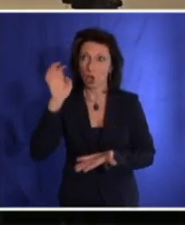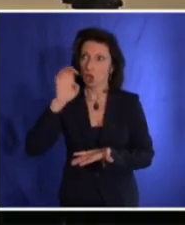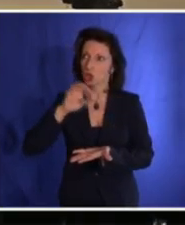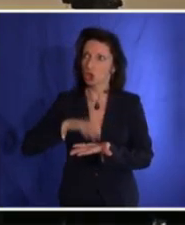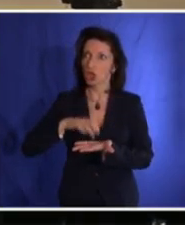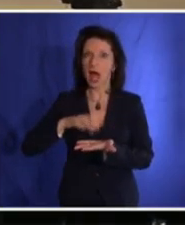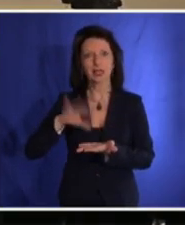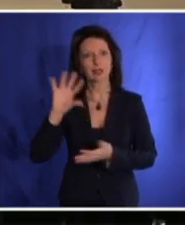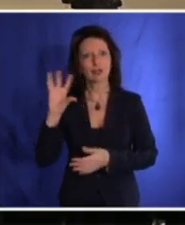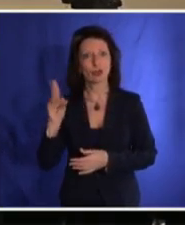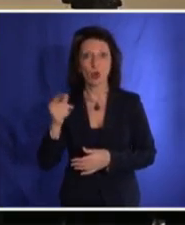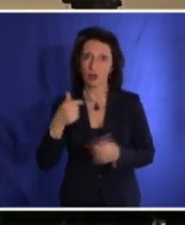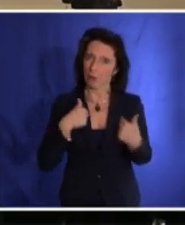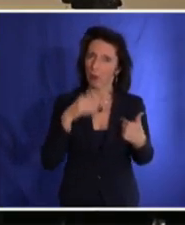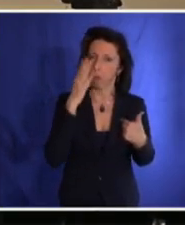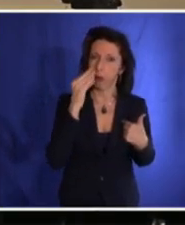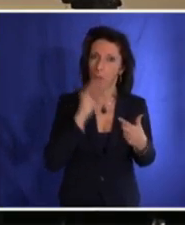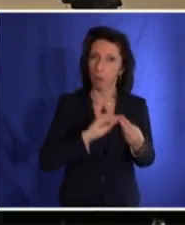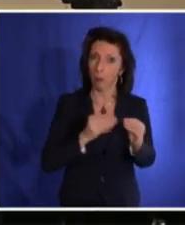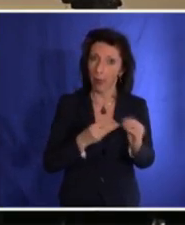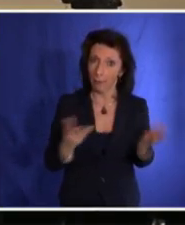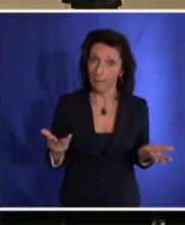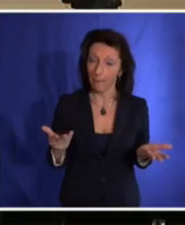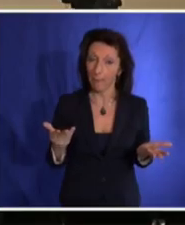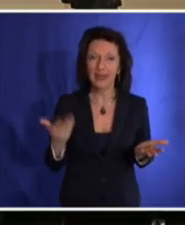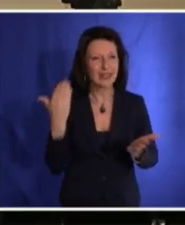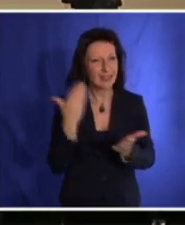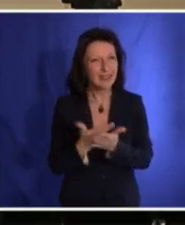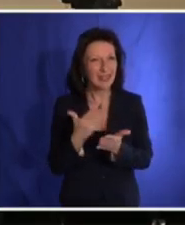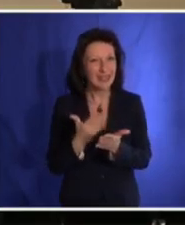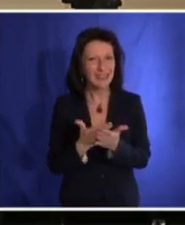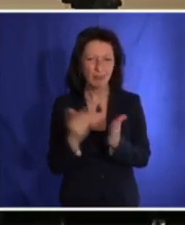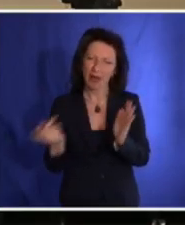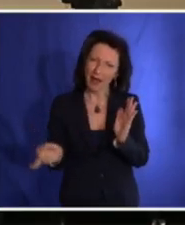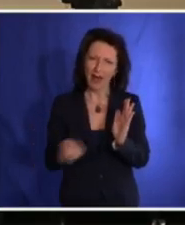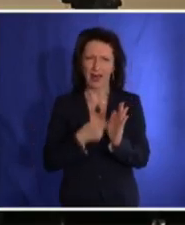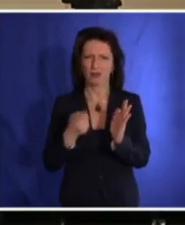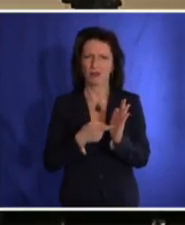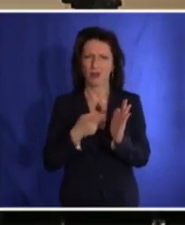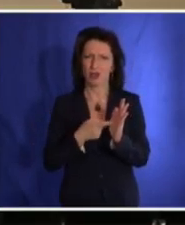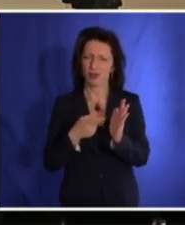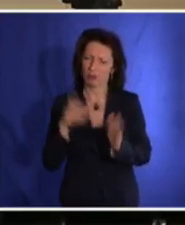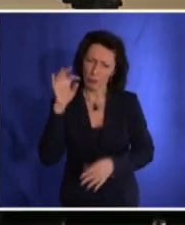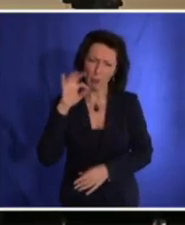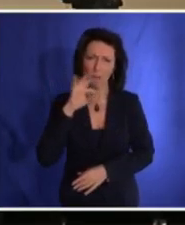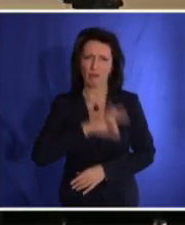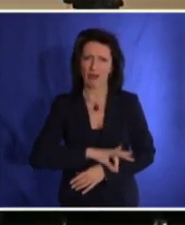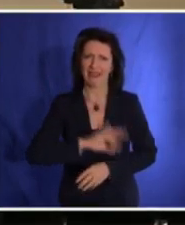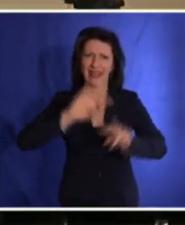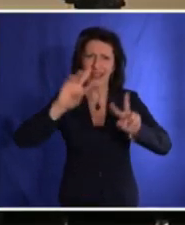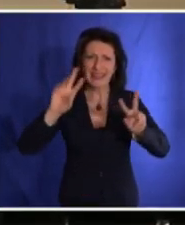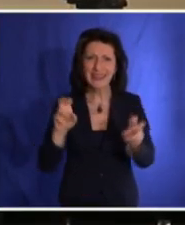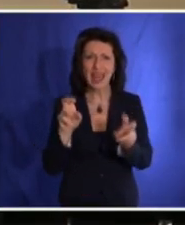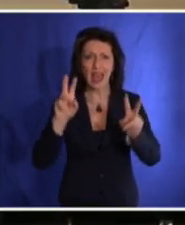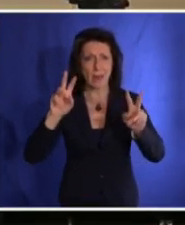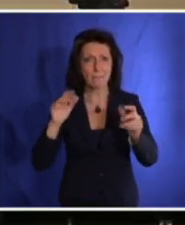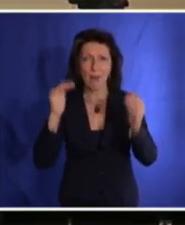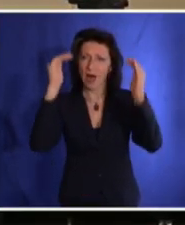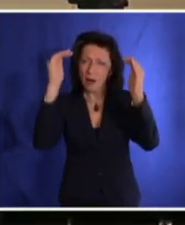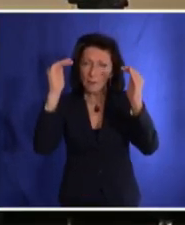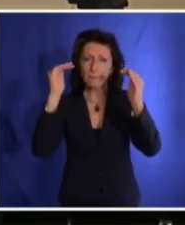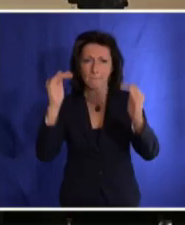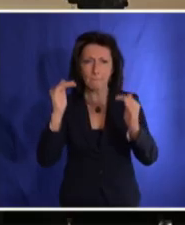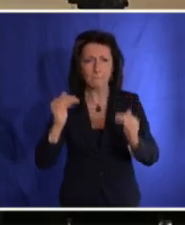werden. Daher haben wir die ganz große Herausforderung und Pflicht, diese Themen wirklich abzuarbeiten. Und